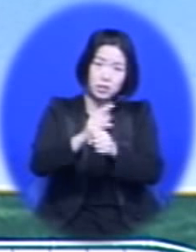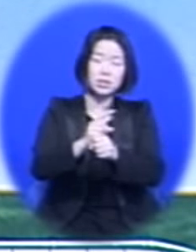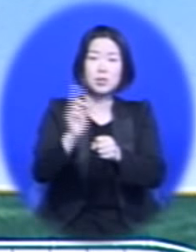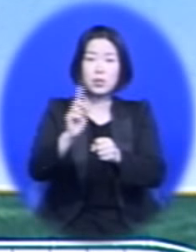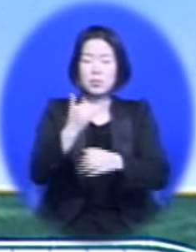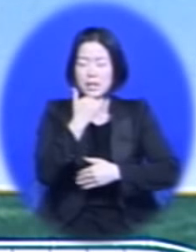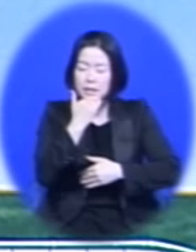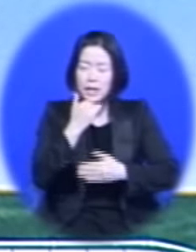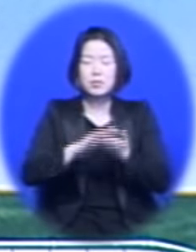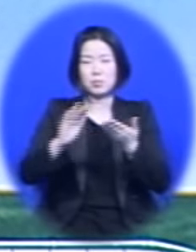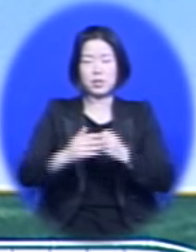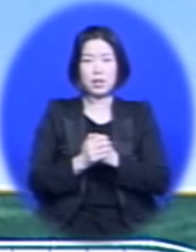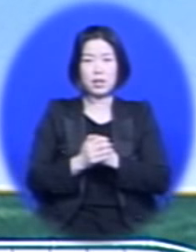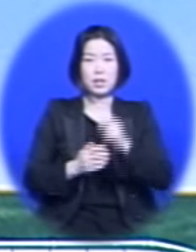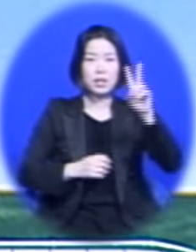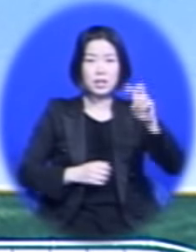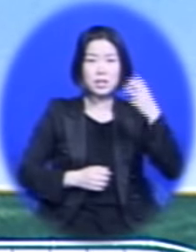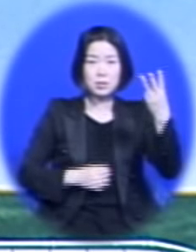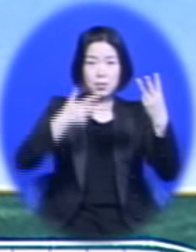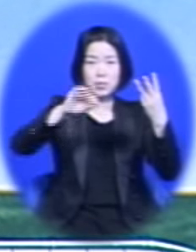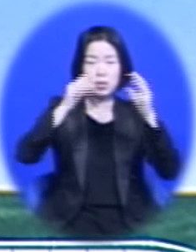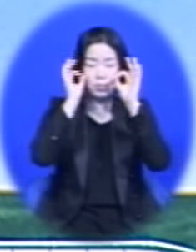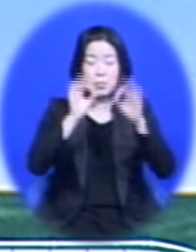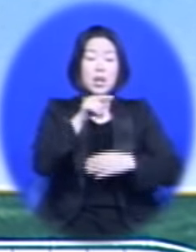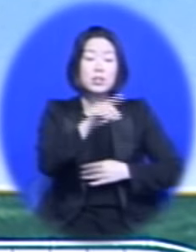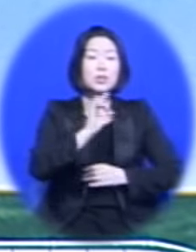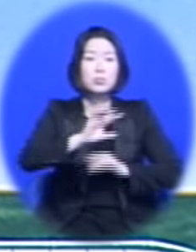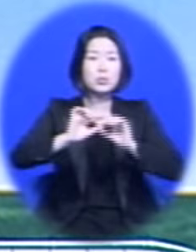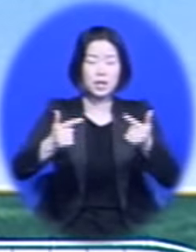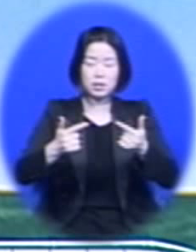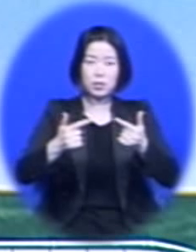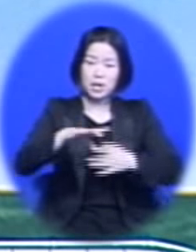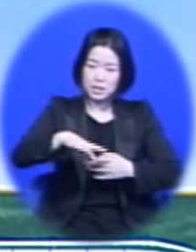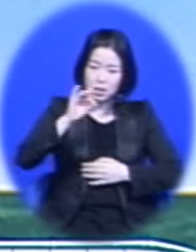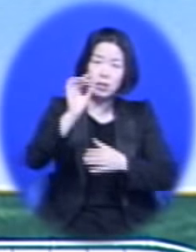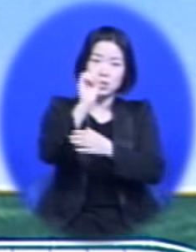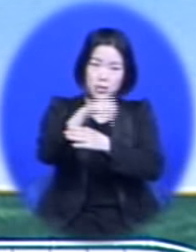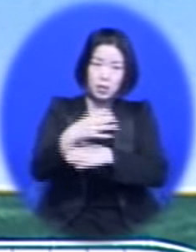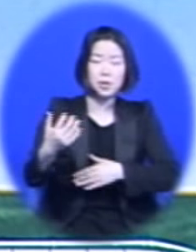기다림. 23절에 보면 그뿐 아니라 첫 열매로서 성령을 받은